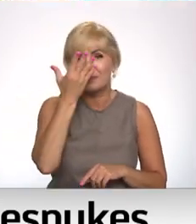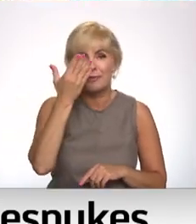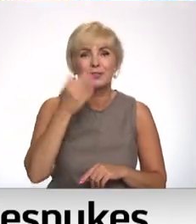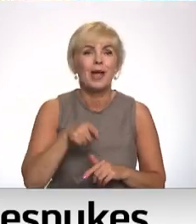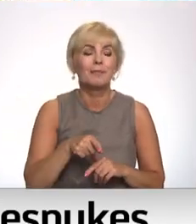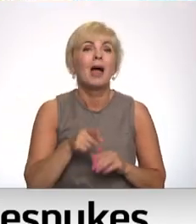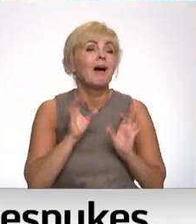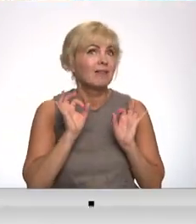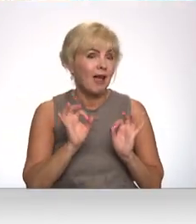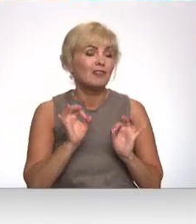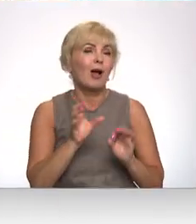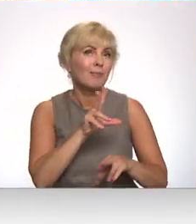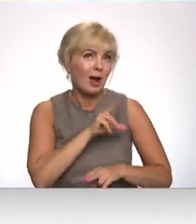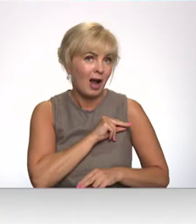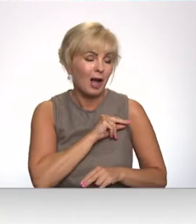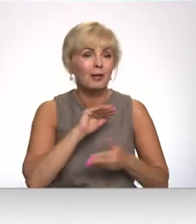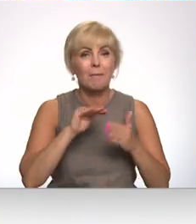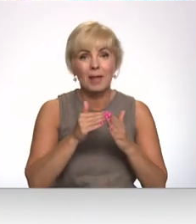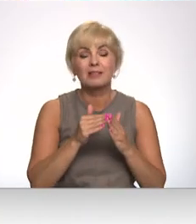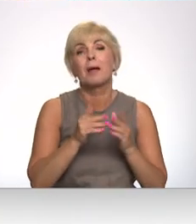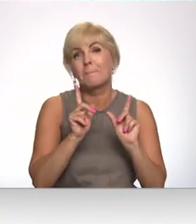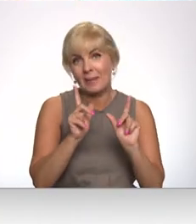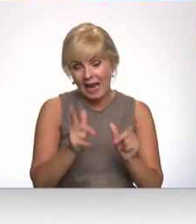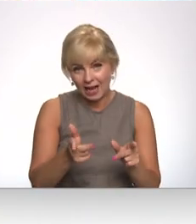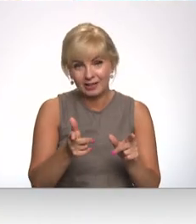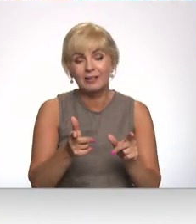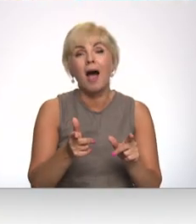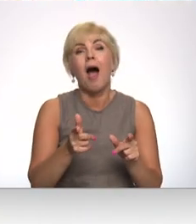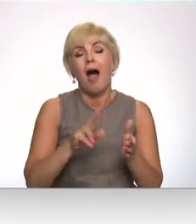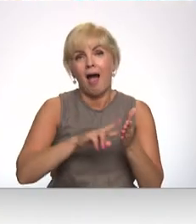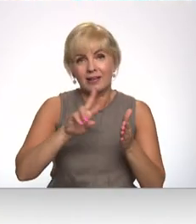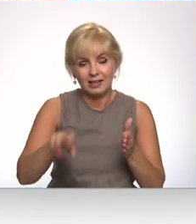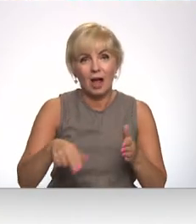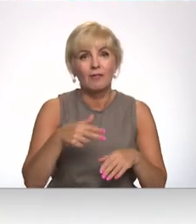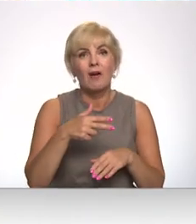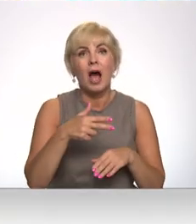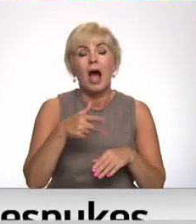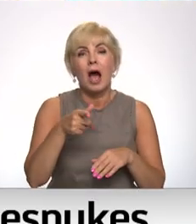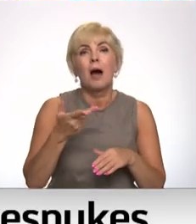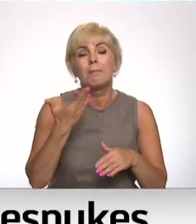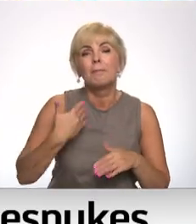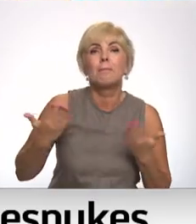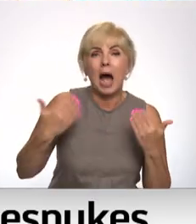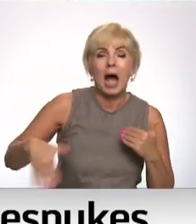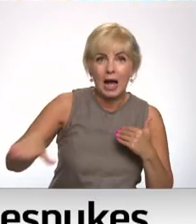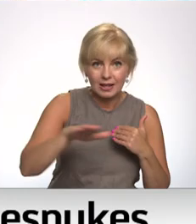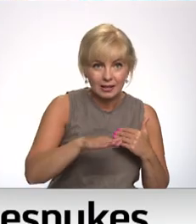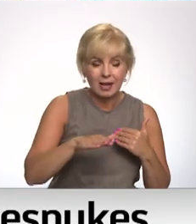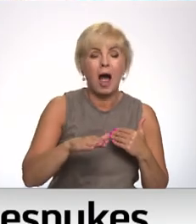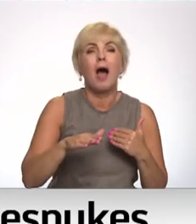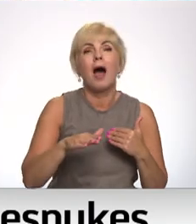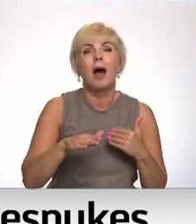Es teikšu saulespuķi, jā. Tiešām esam gandarīti, kad pilsēta nāca pretī un mums atvēlēja 800 gadus parkā nelielu gabaliņu